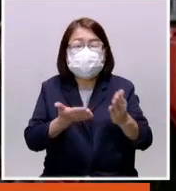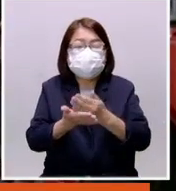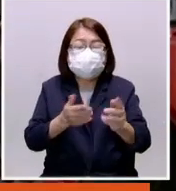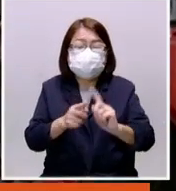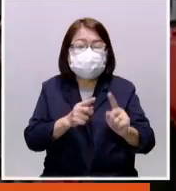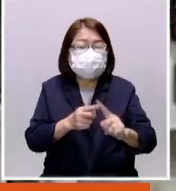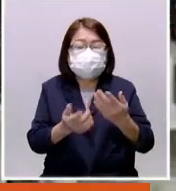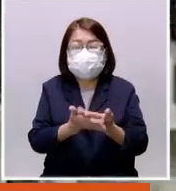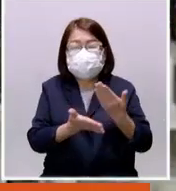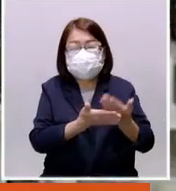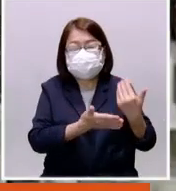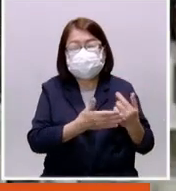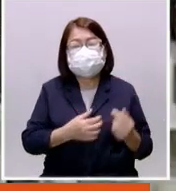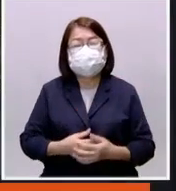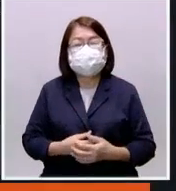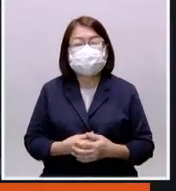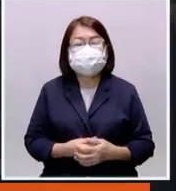การเงินที่ตึงตัวด้วยค่ะ